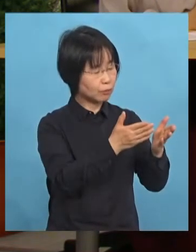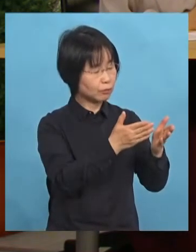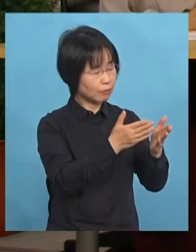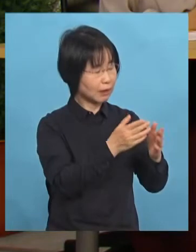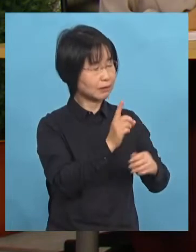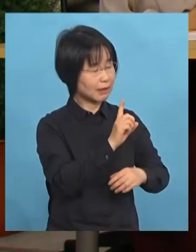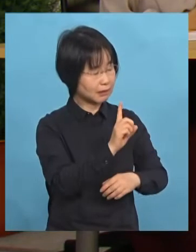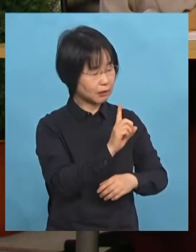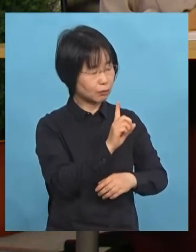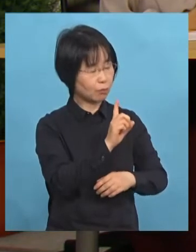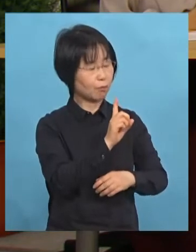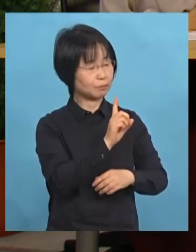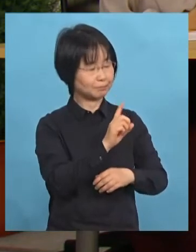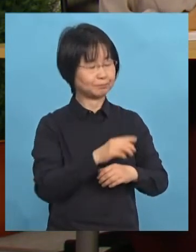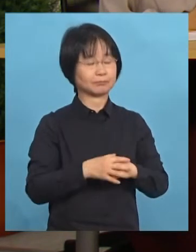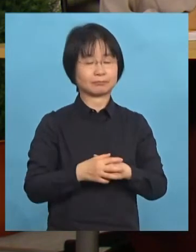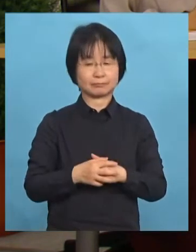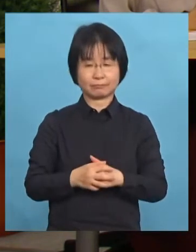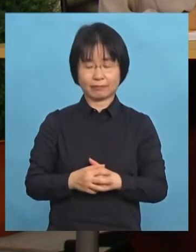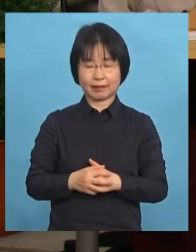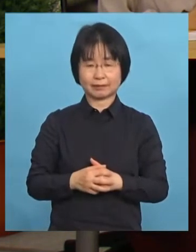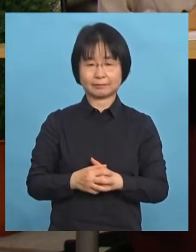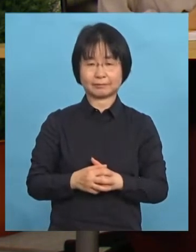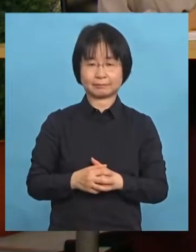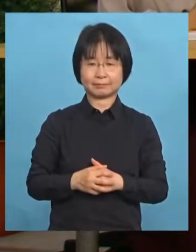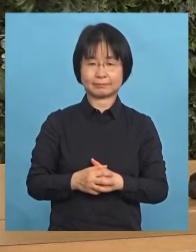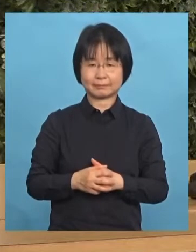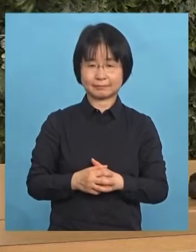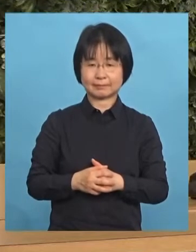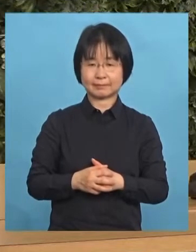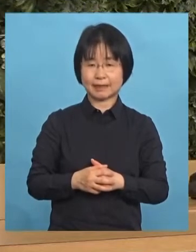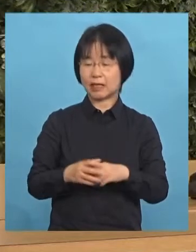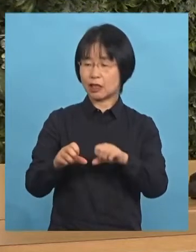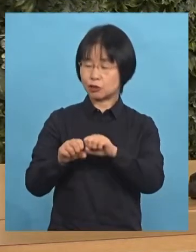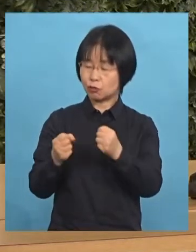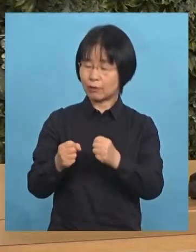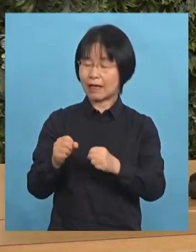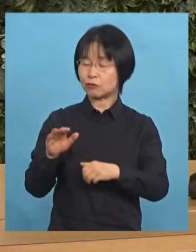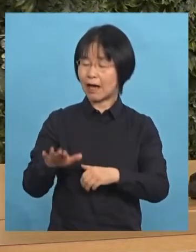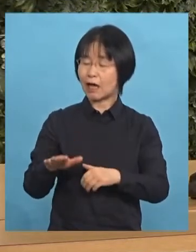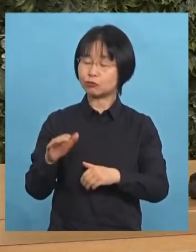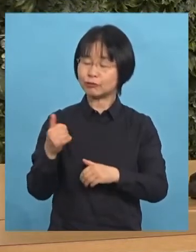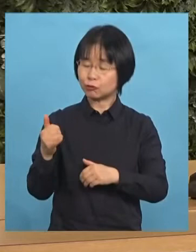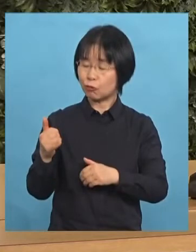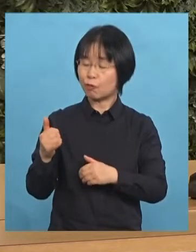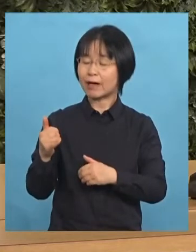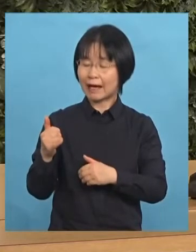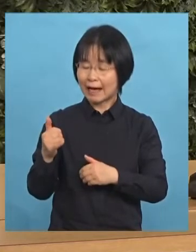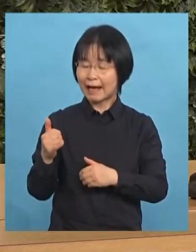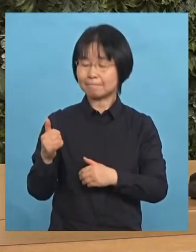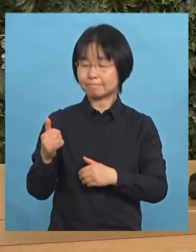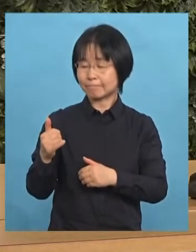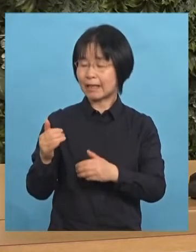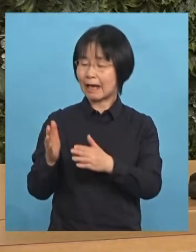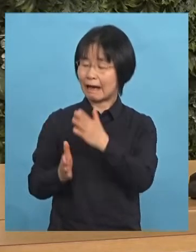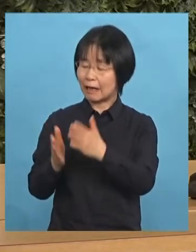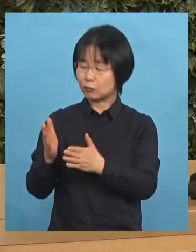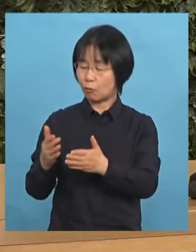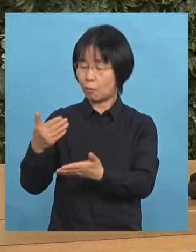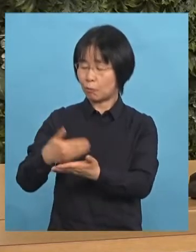どういった配慮を行うものなんでしょうか？ はい、障害のある人から何らかの配慮を